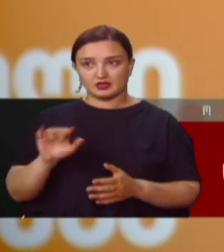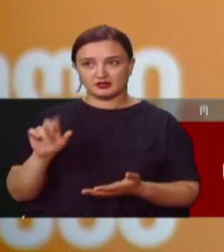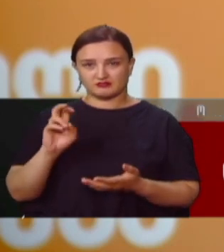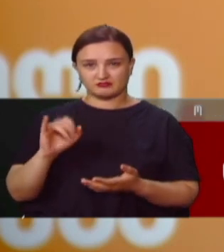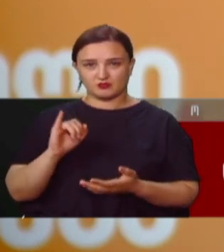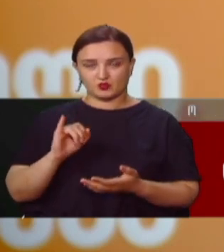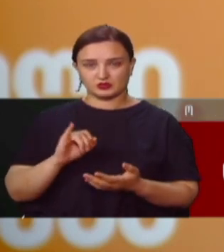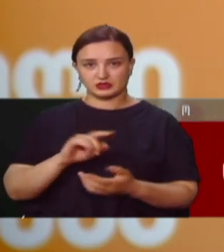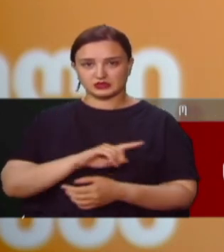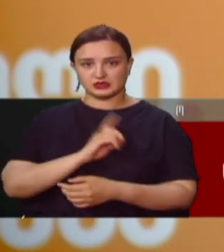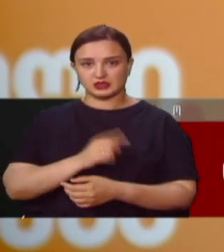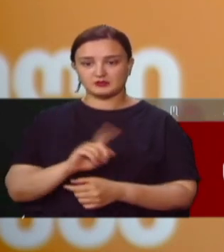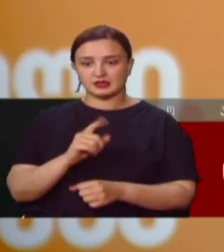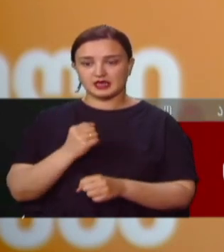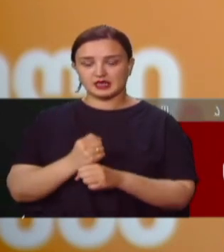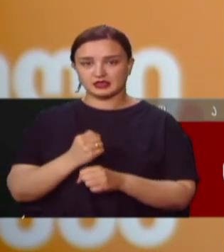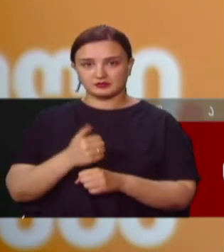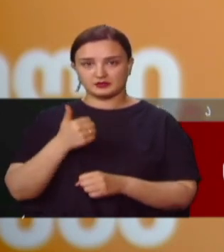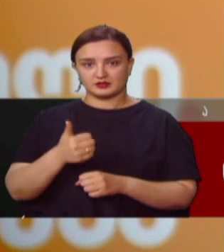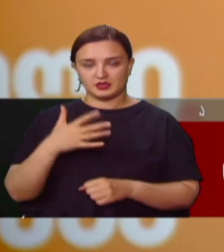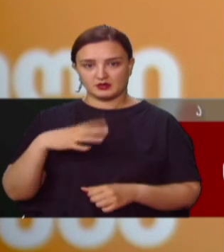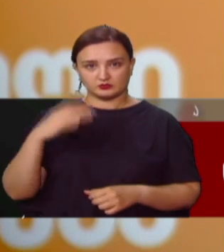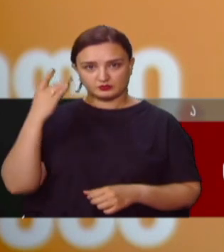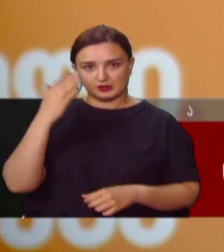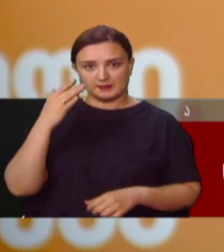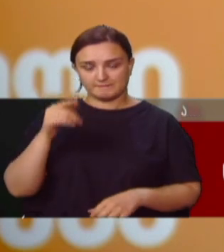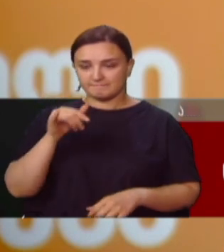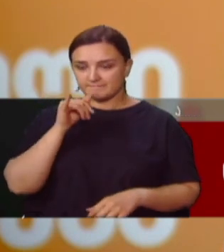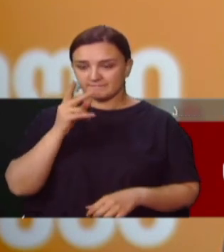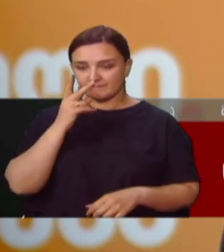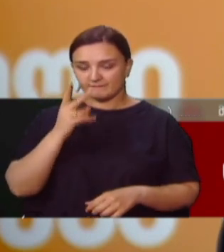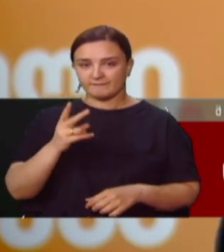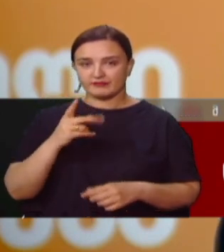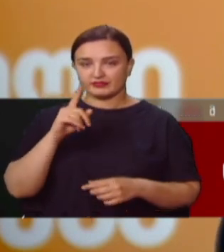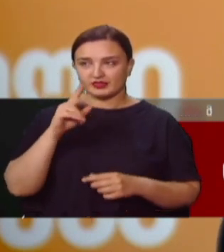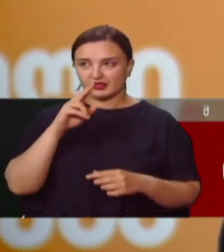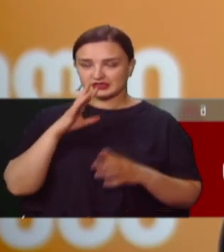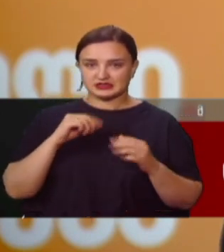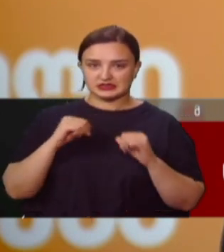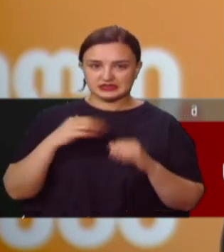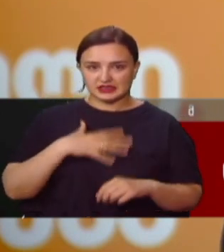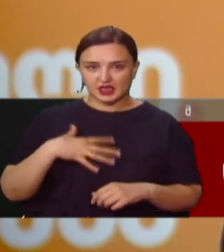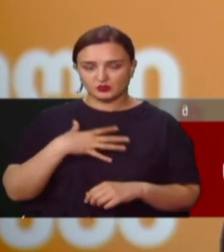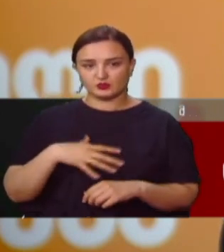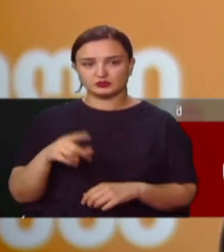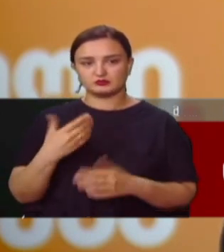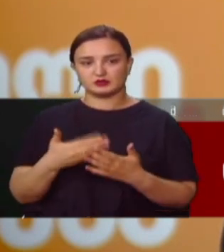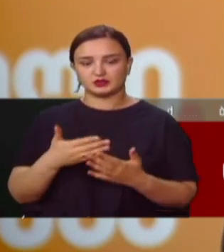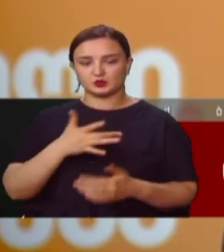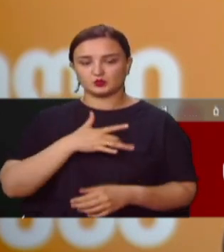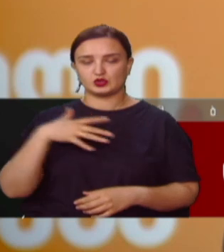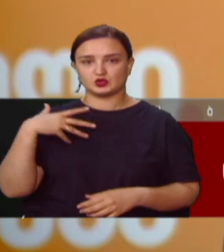ძალები, რა კარგად აკეთებს ქართული ოცნება ყველაფერს. ვერ ნახავთ დანანებას, სინანულს, გულის